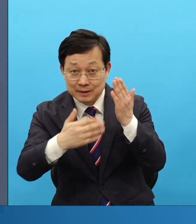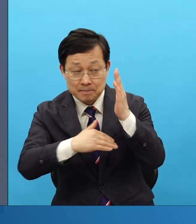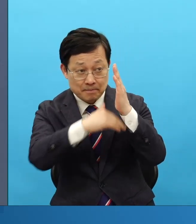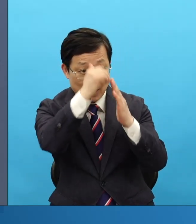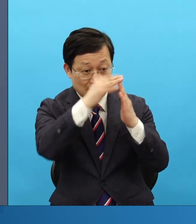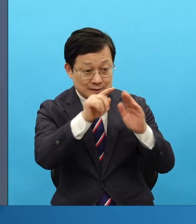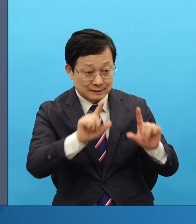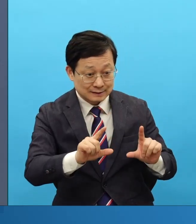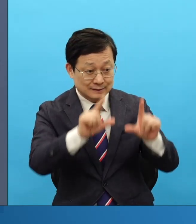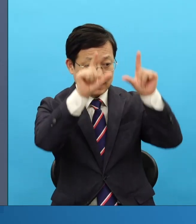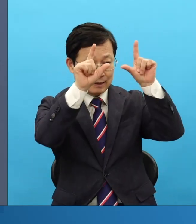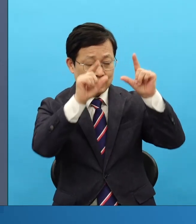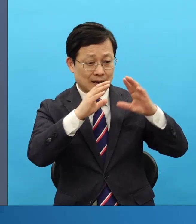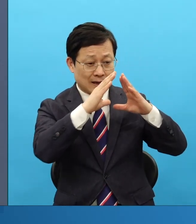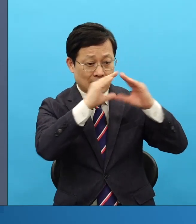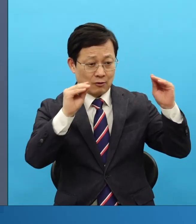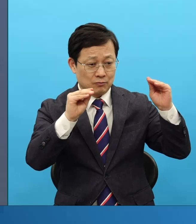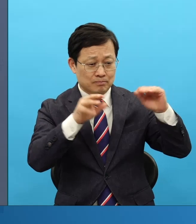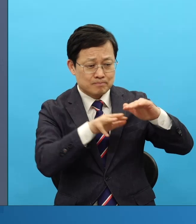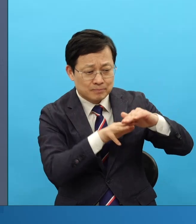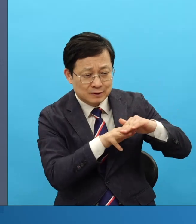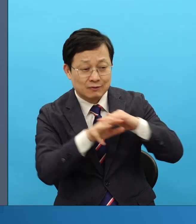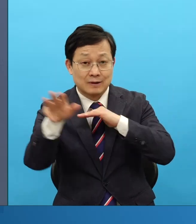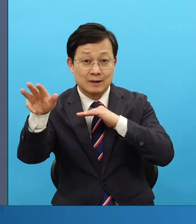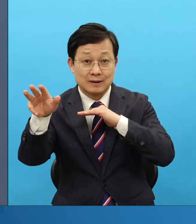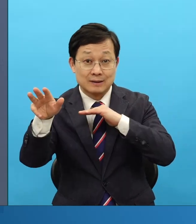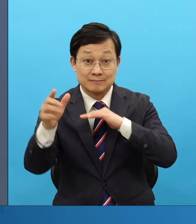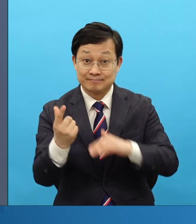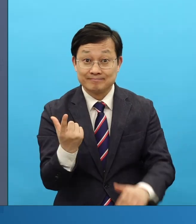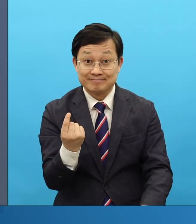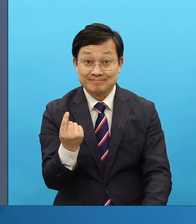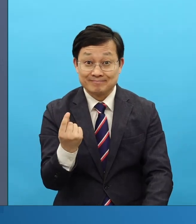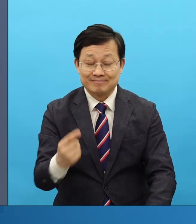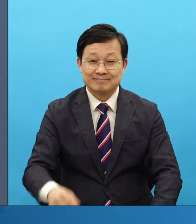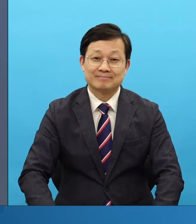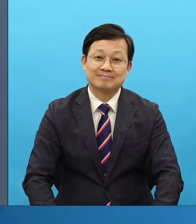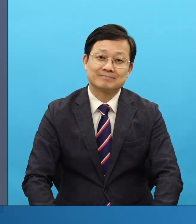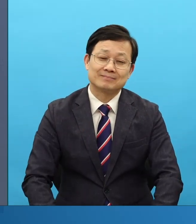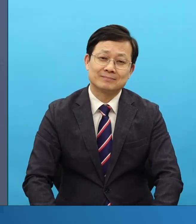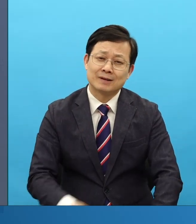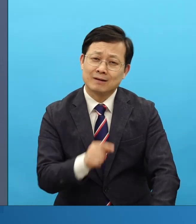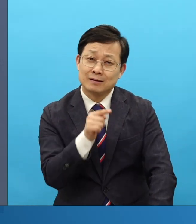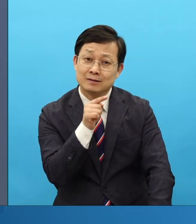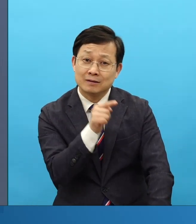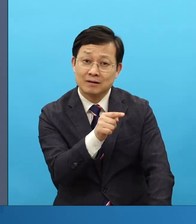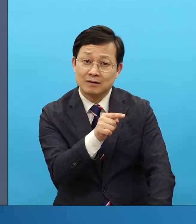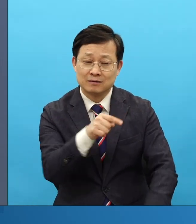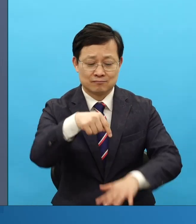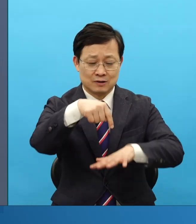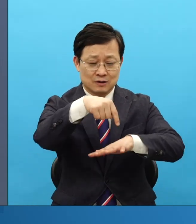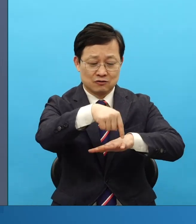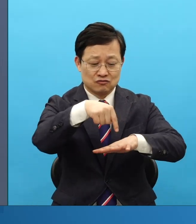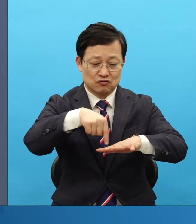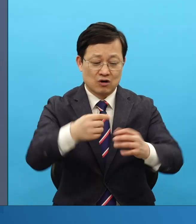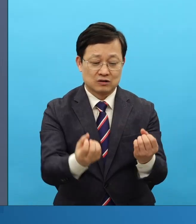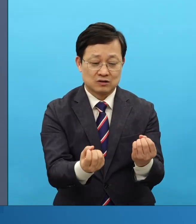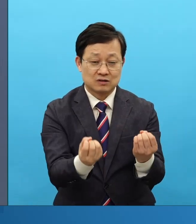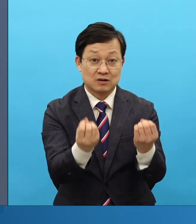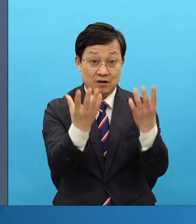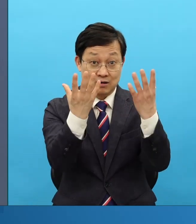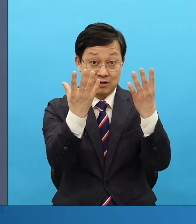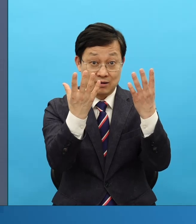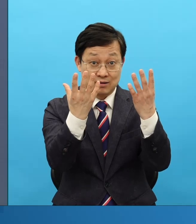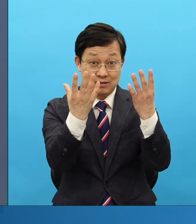빠져나온 겁니다. Number one is that they're able to come out of Egypt on the day that they spread the blood of the lamb. 그걸 보고 유월절이라고 합니다. We call